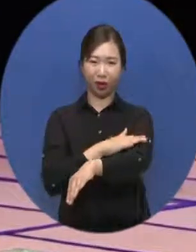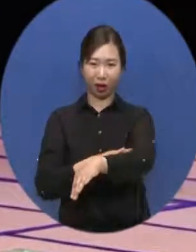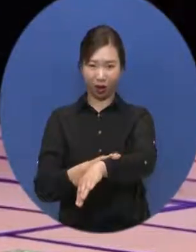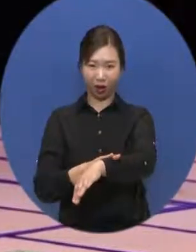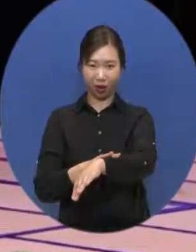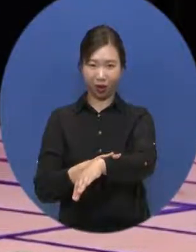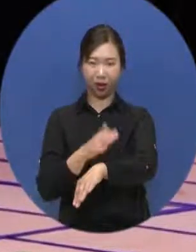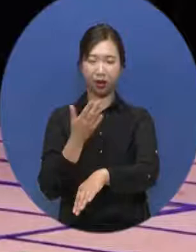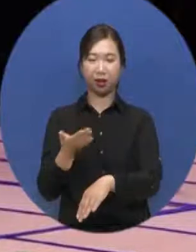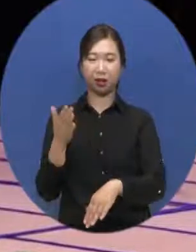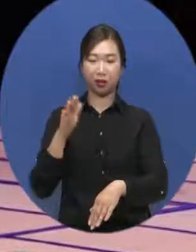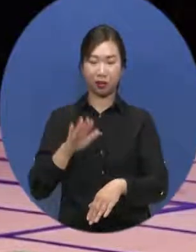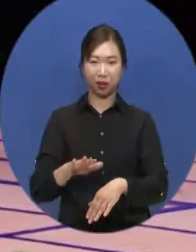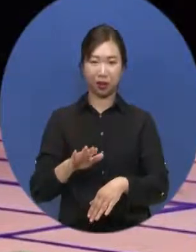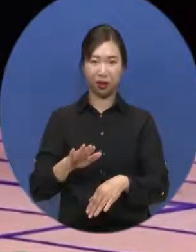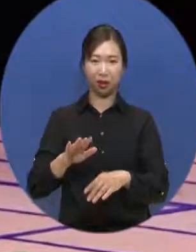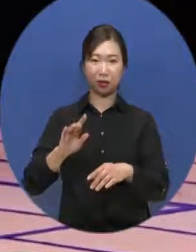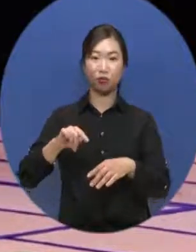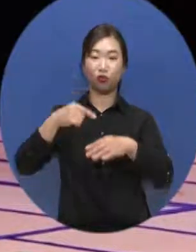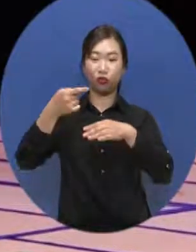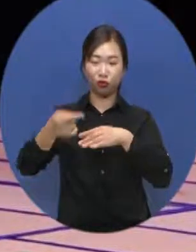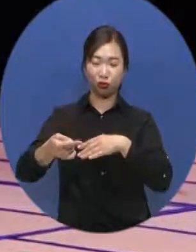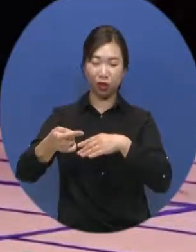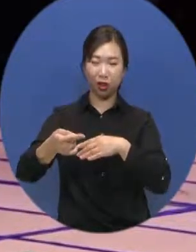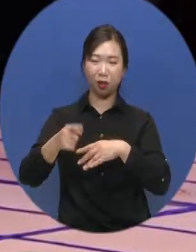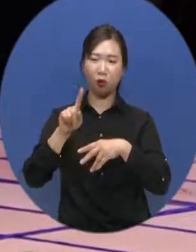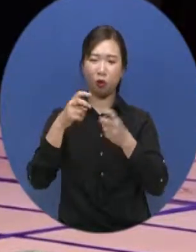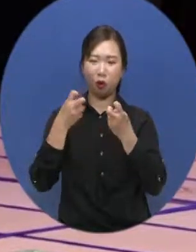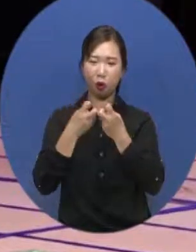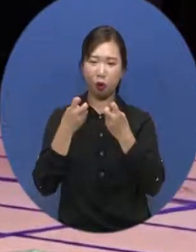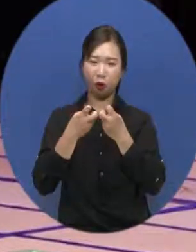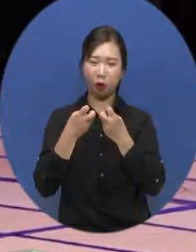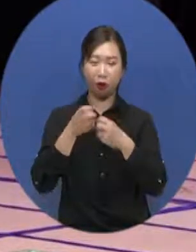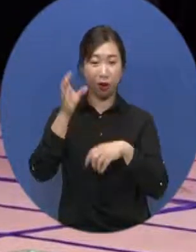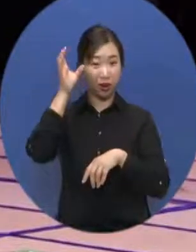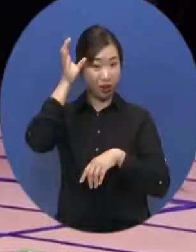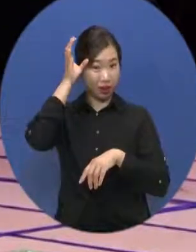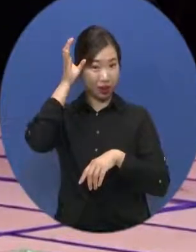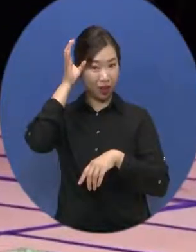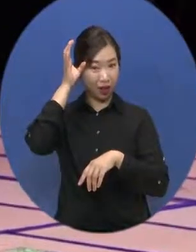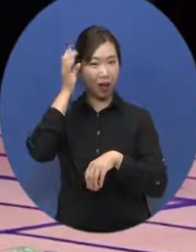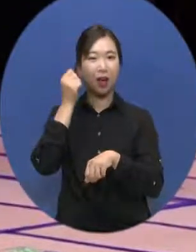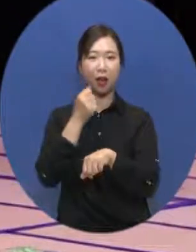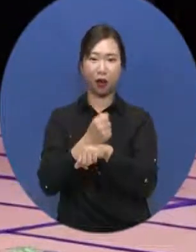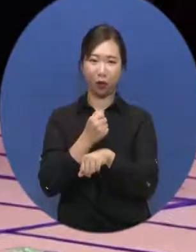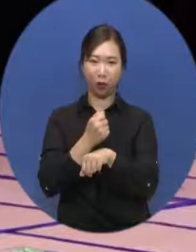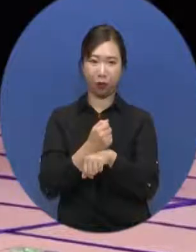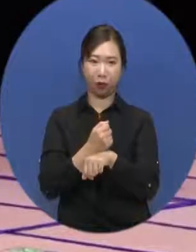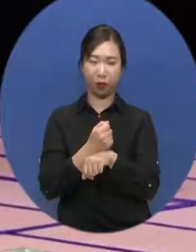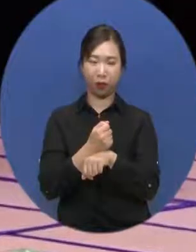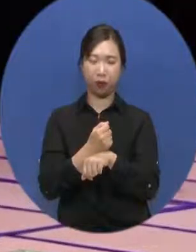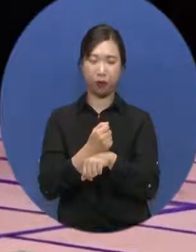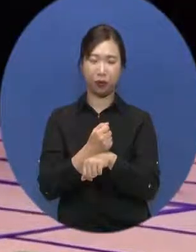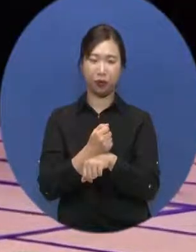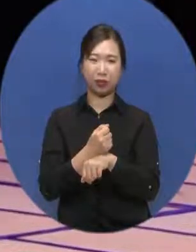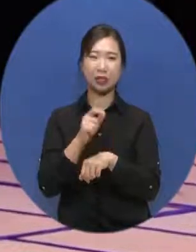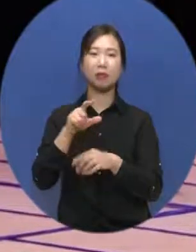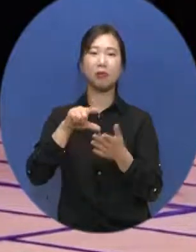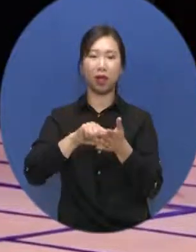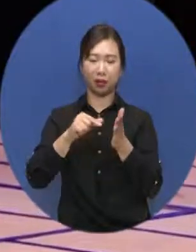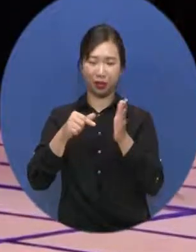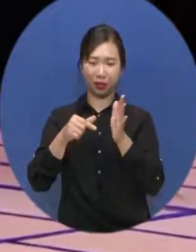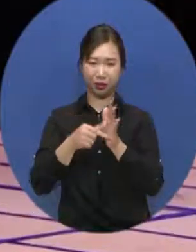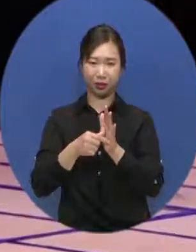나중에 중등부 또는 일반부는 어떻게 할까 막 이런 게 기대가 되기도 했고 그럴 정도로 초등학교 학생들이 참